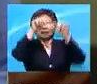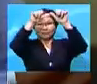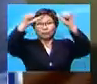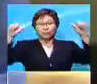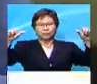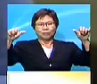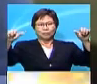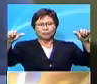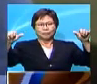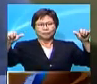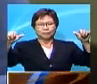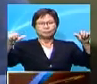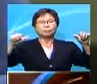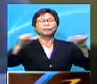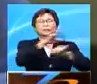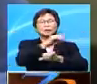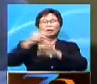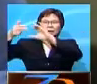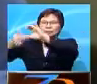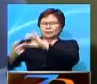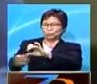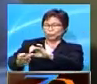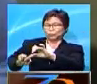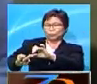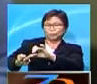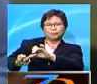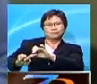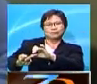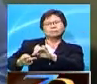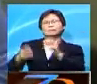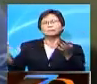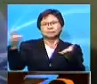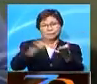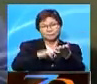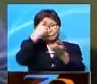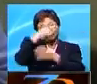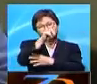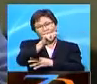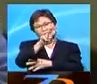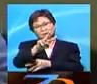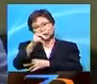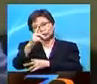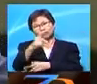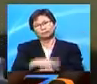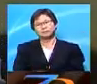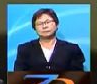Ahmad Asraf Abdulrahman dan Jur kamera bertugas Asraf Zakaria laporkan untuk